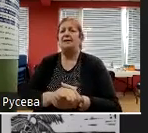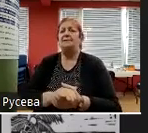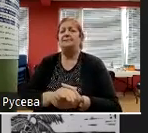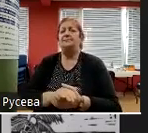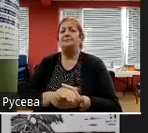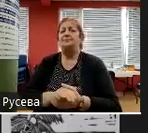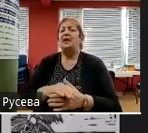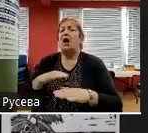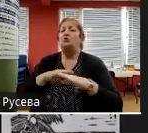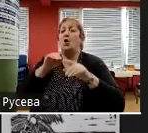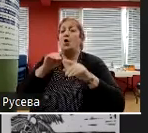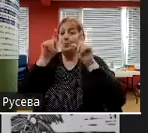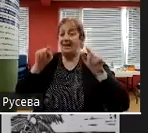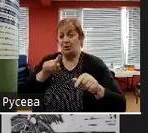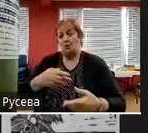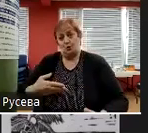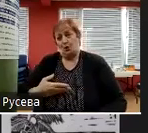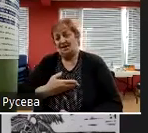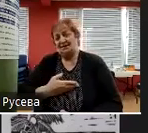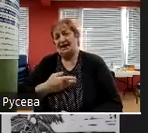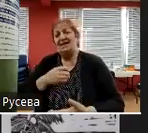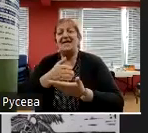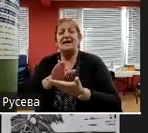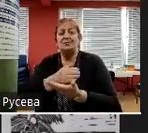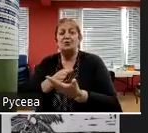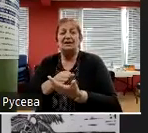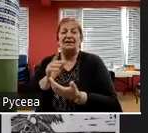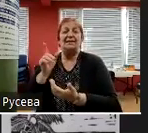достъпни документите, които искате да споделите с